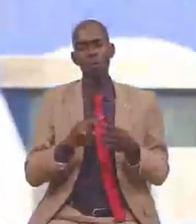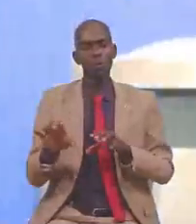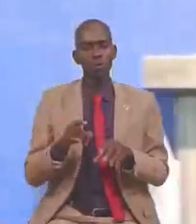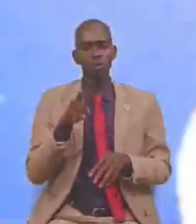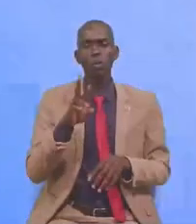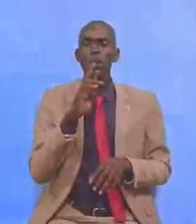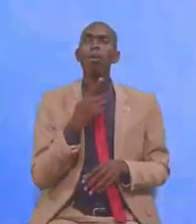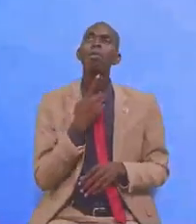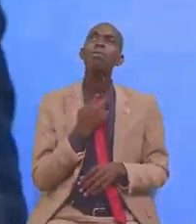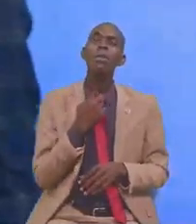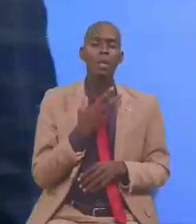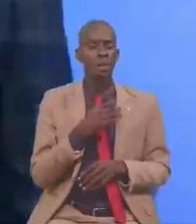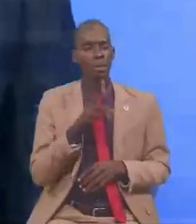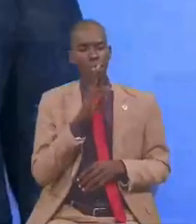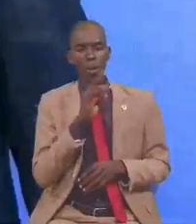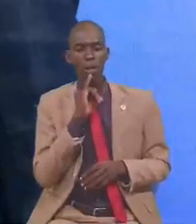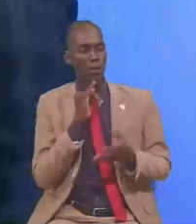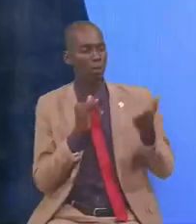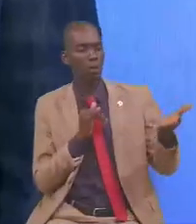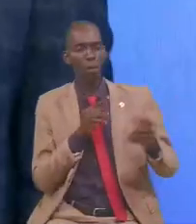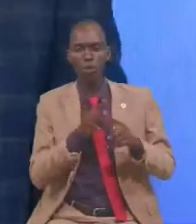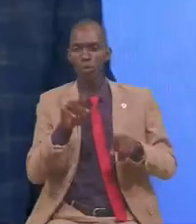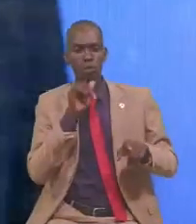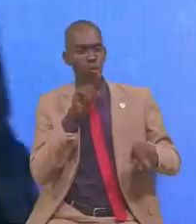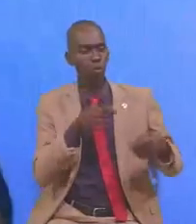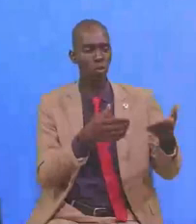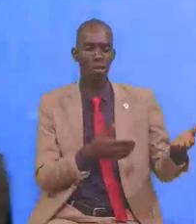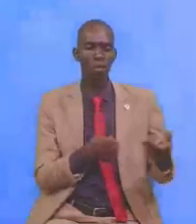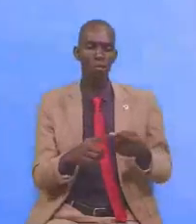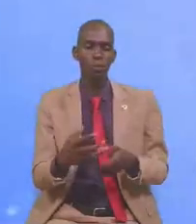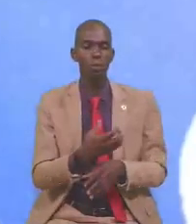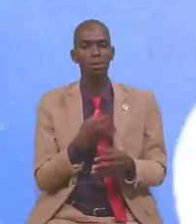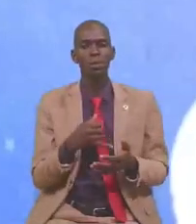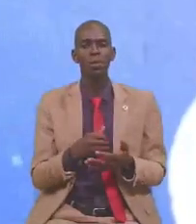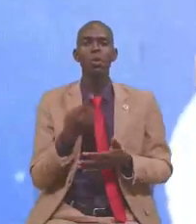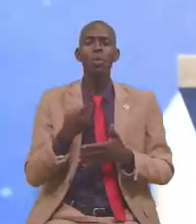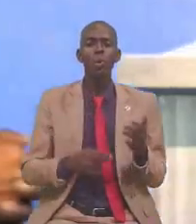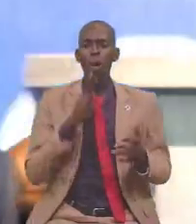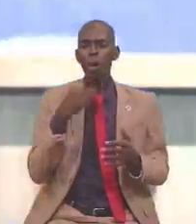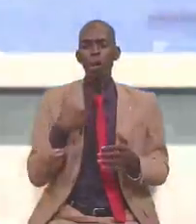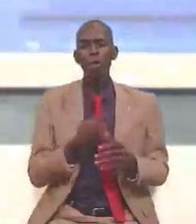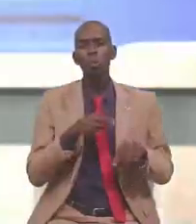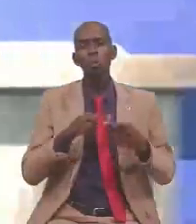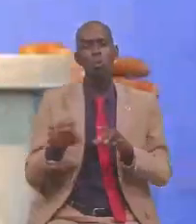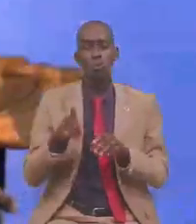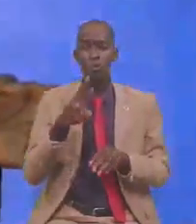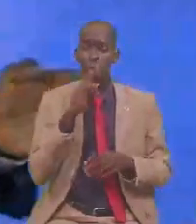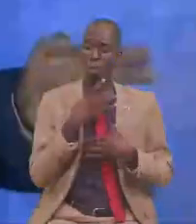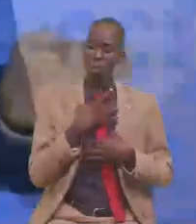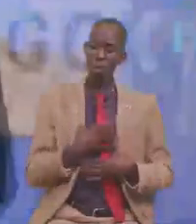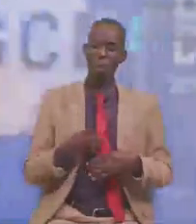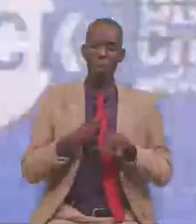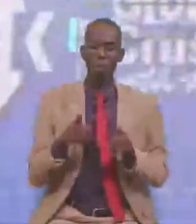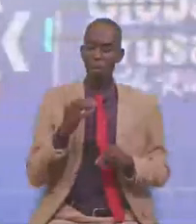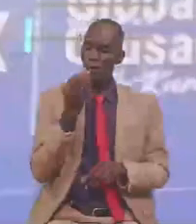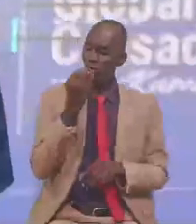et l'eau est là, mais tu n'es pas venu. Qu'allons-nous faire? Tu as faim, la nourriture est